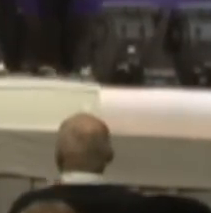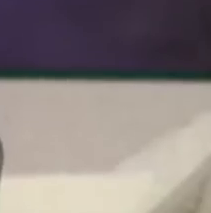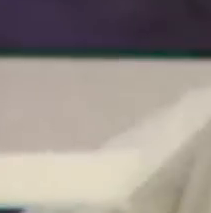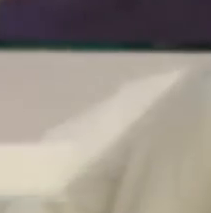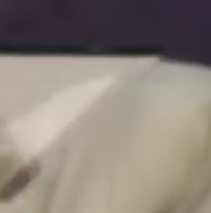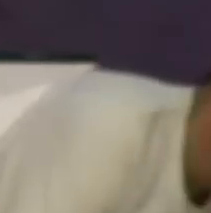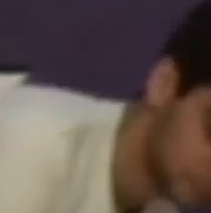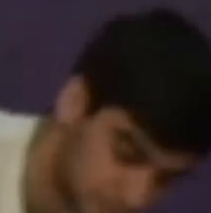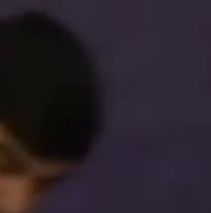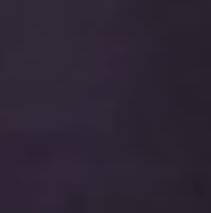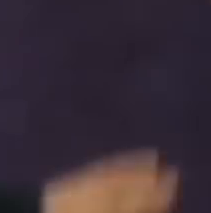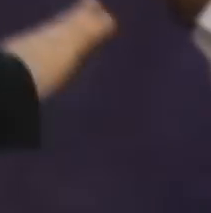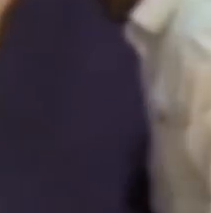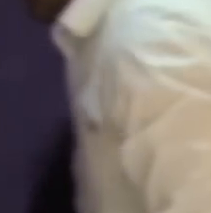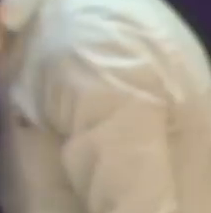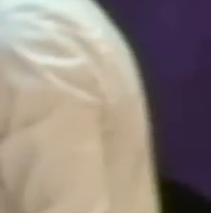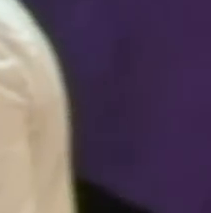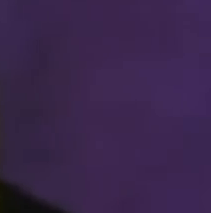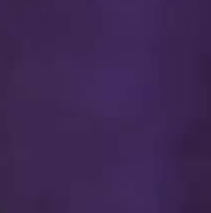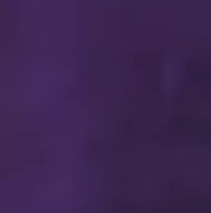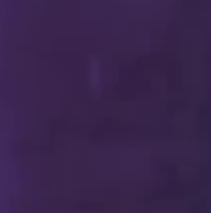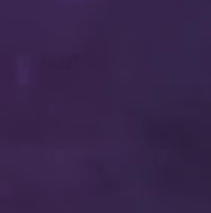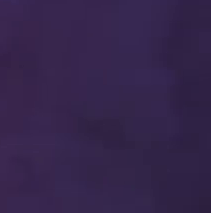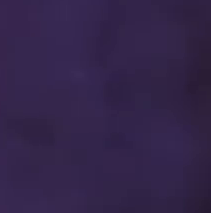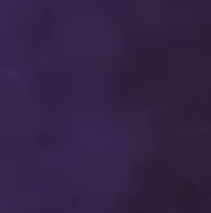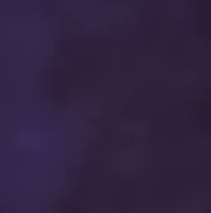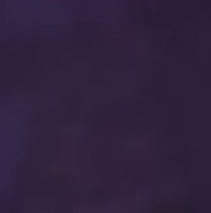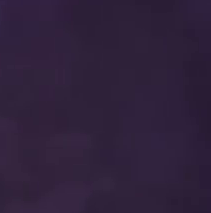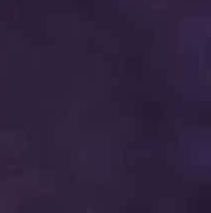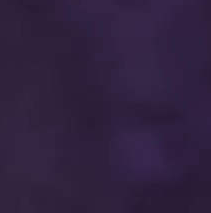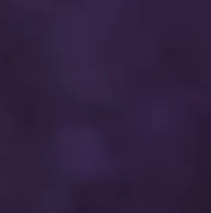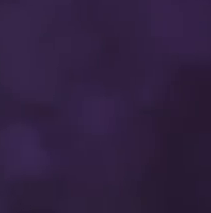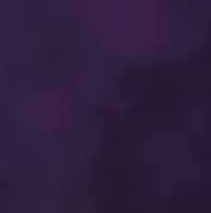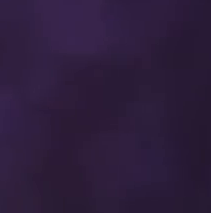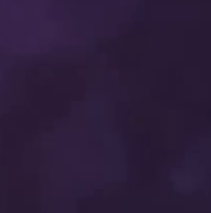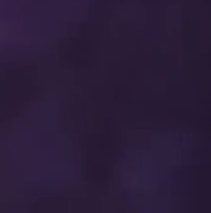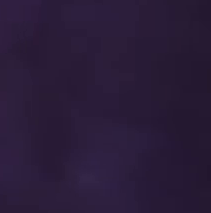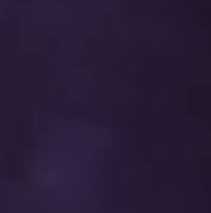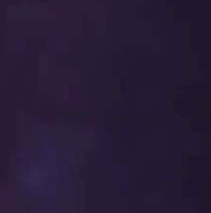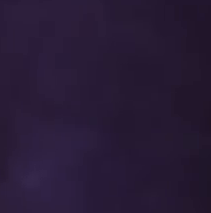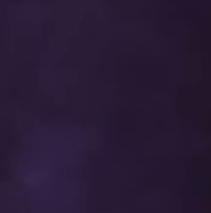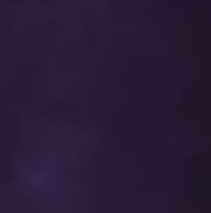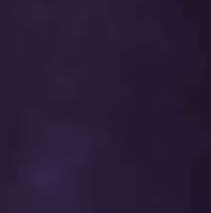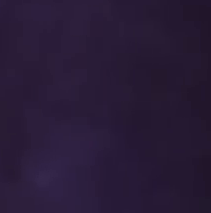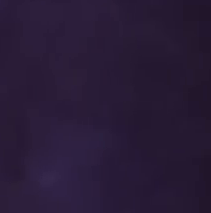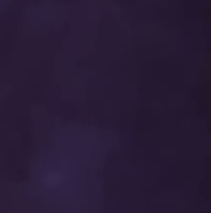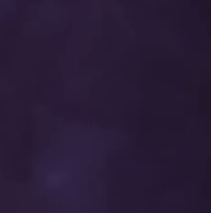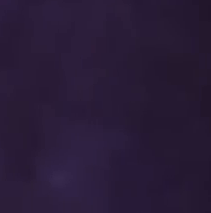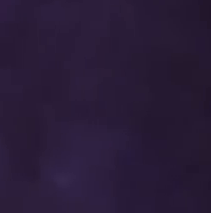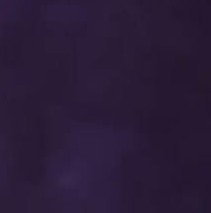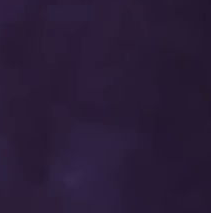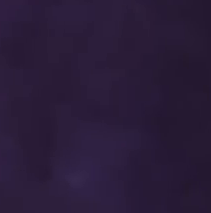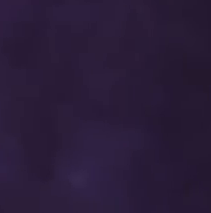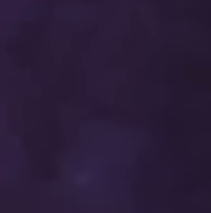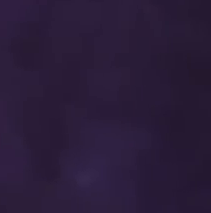Մենք Աստված ունենք։ Մենք ամպես չենք։ Հալելույա։ Մենք Տեր ունենք։